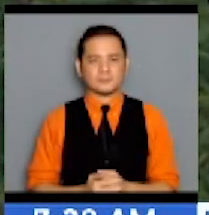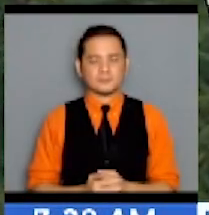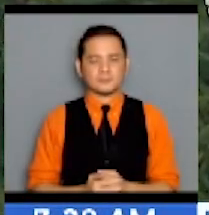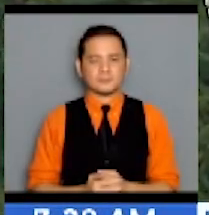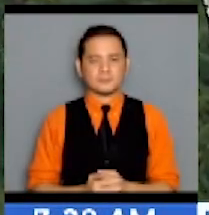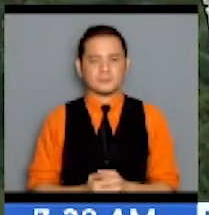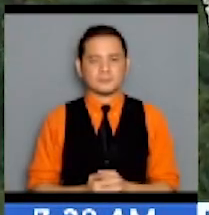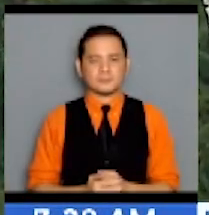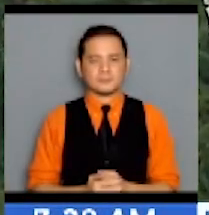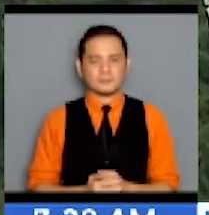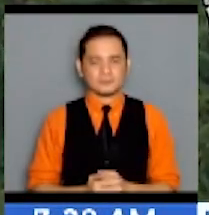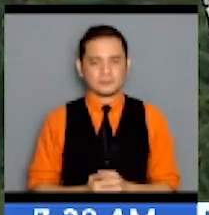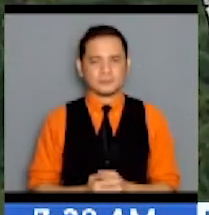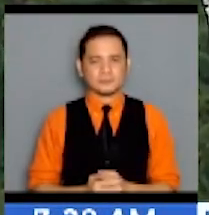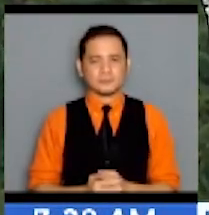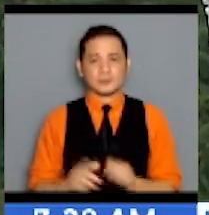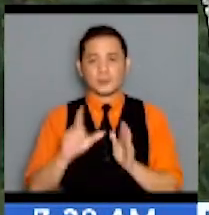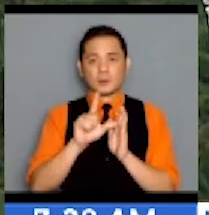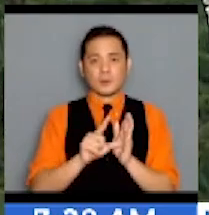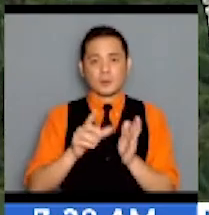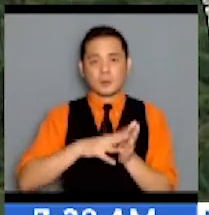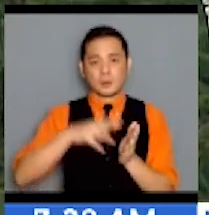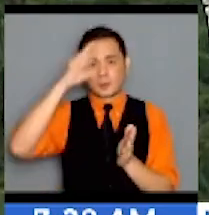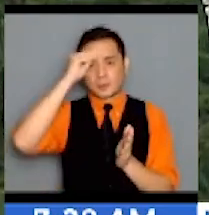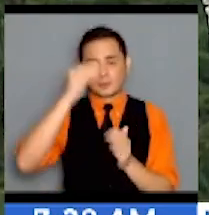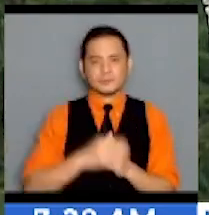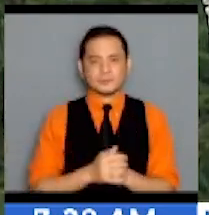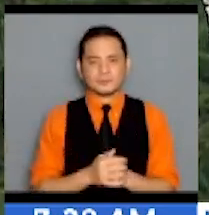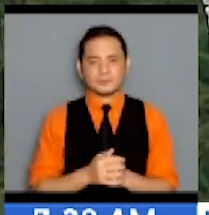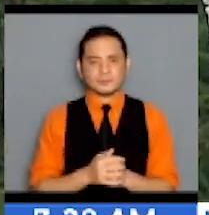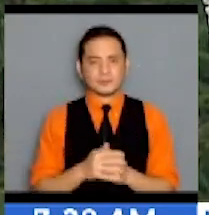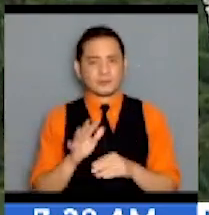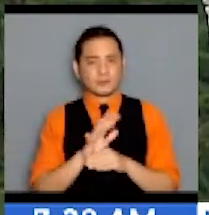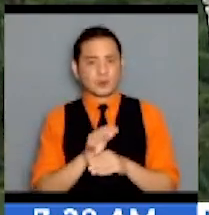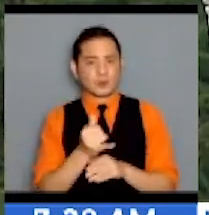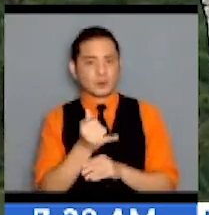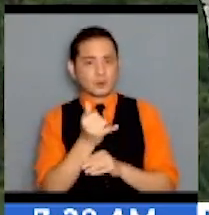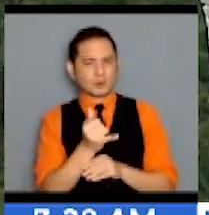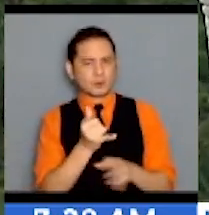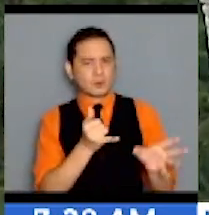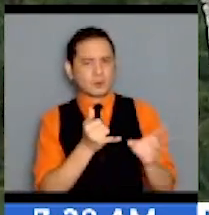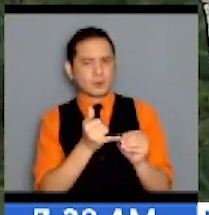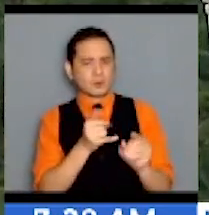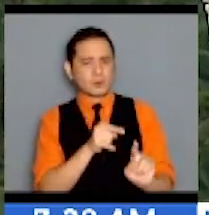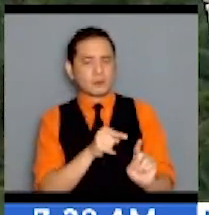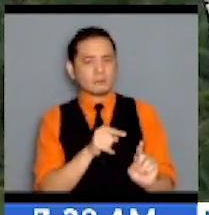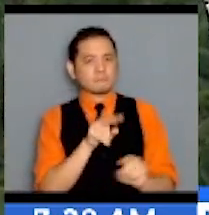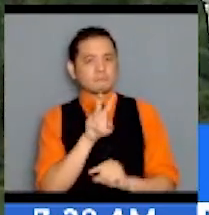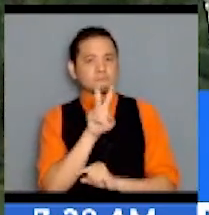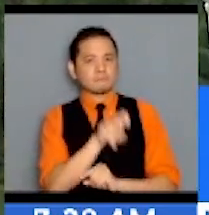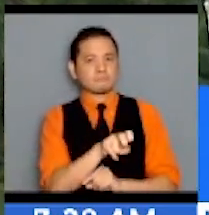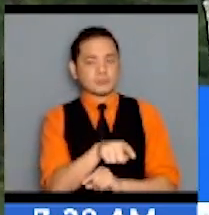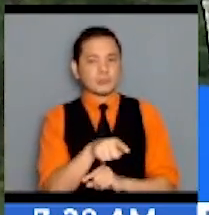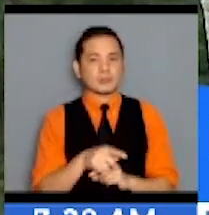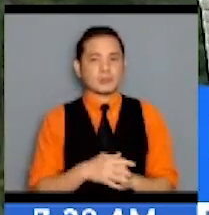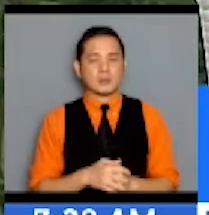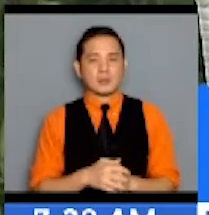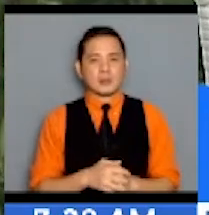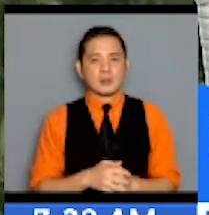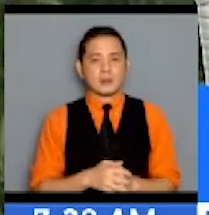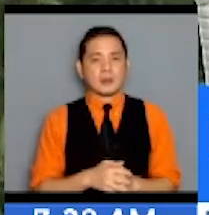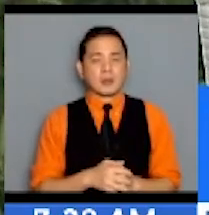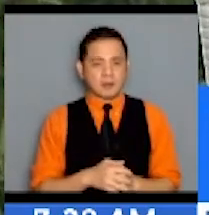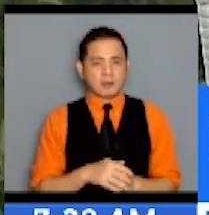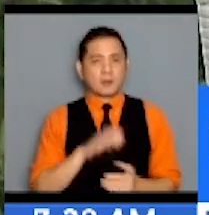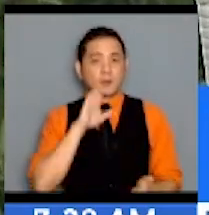Viral ang video kung saan nahuli sa akto ng isang lalaki ang kanyang misis na kasama ang isang pulis sa loob ng motel. Yan, at